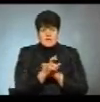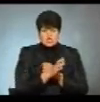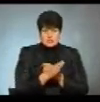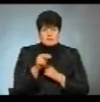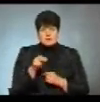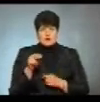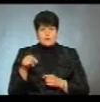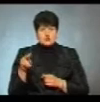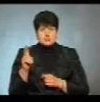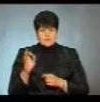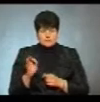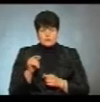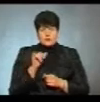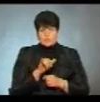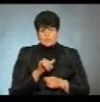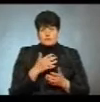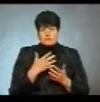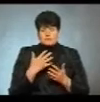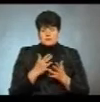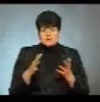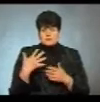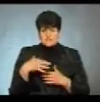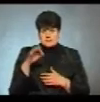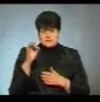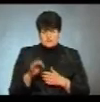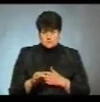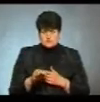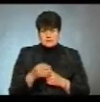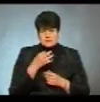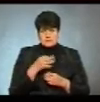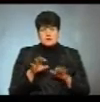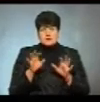Петро Порошенко, у якого майже 50%,